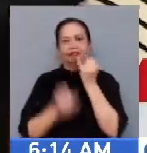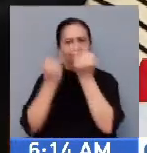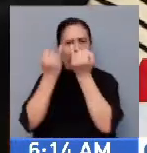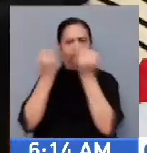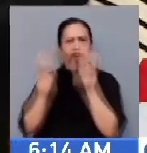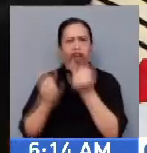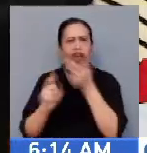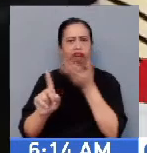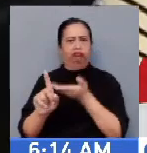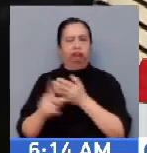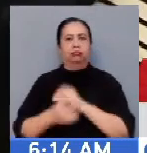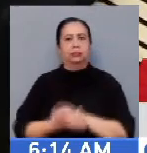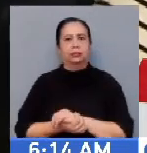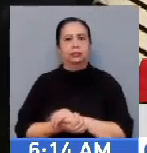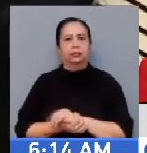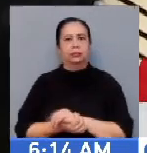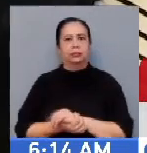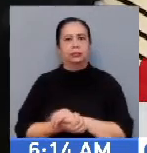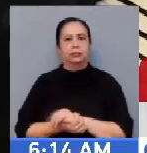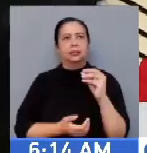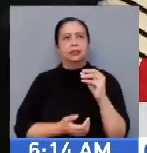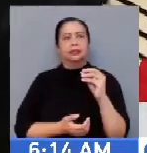Tsaka ano,